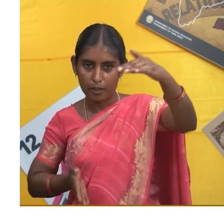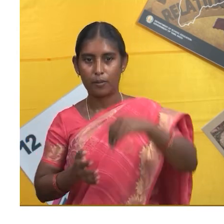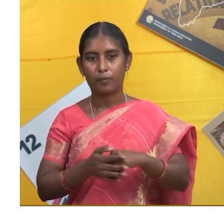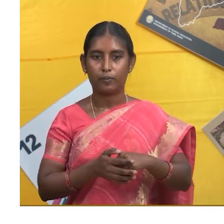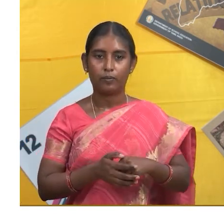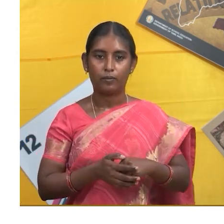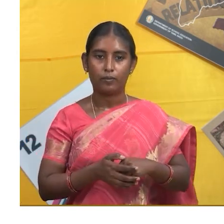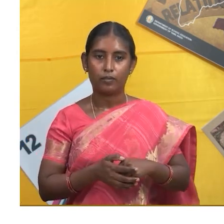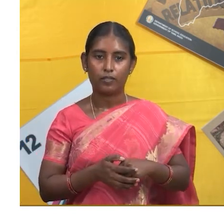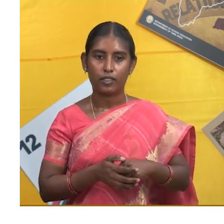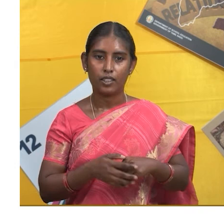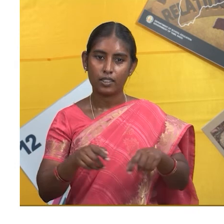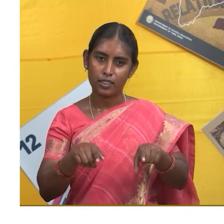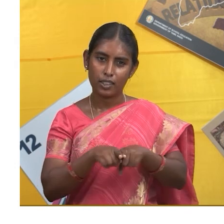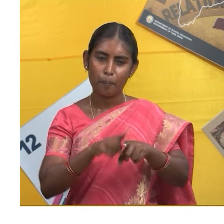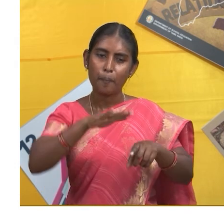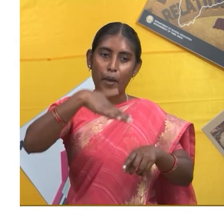கியிலாம் என்ன மாட்டிம்